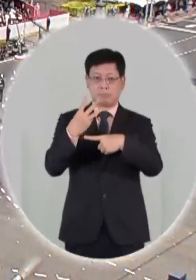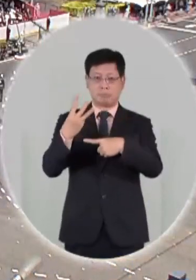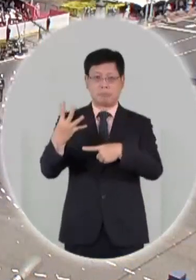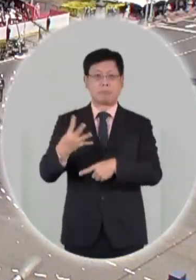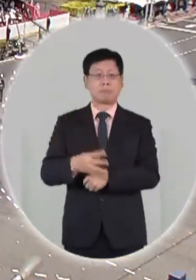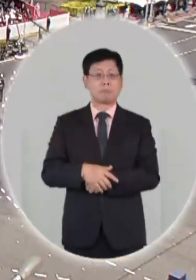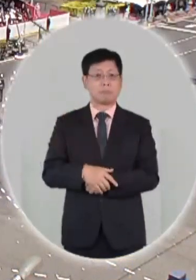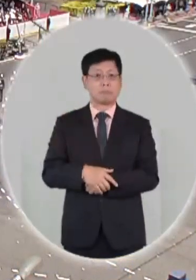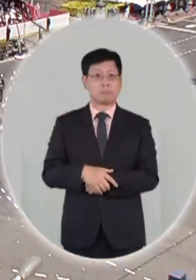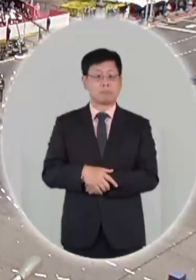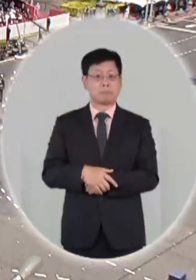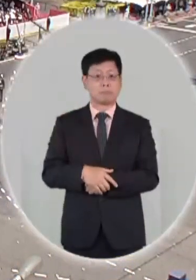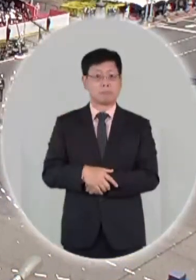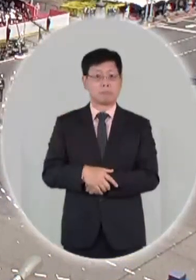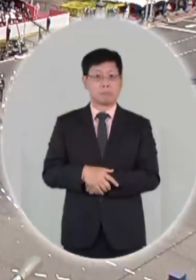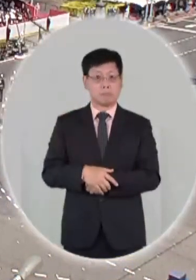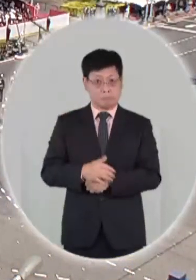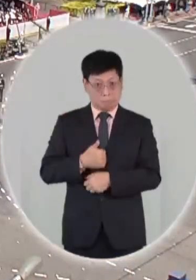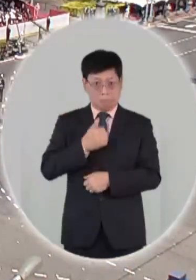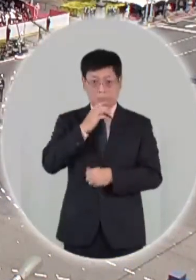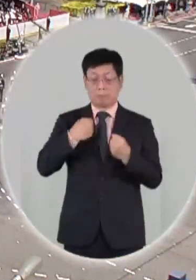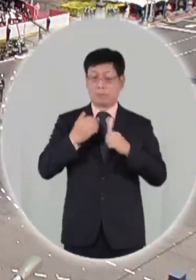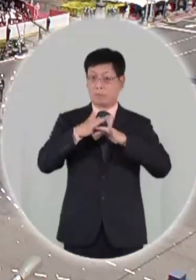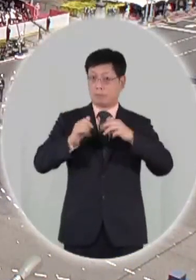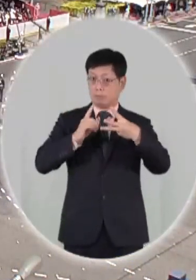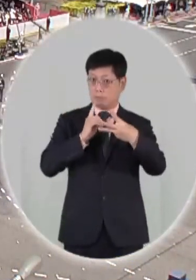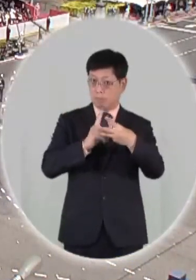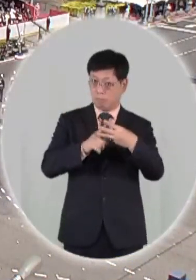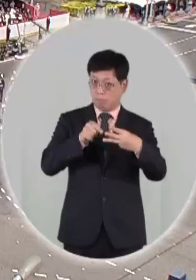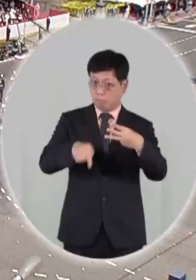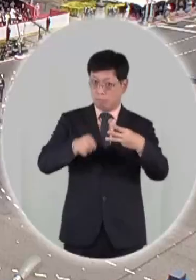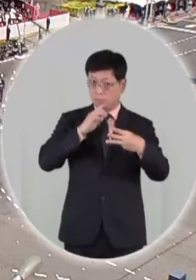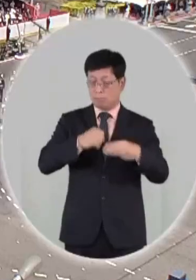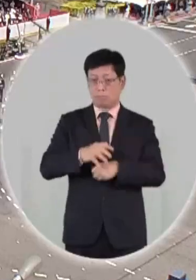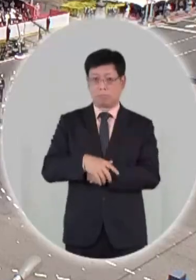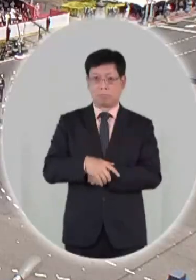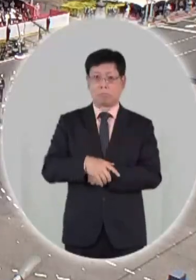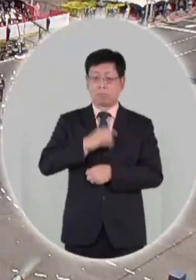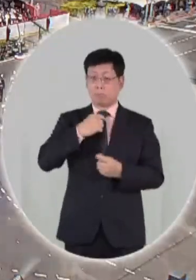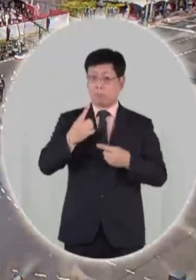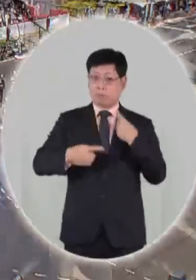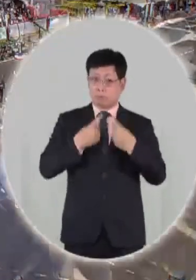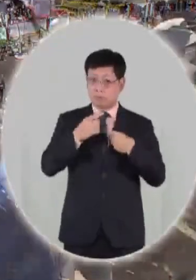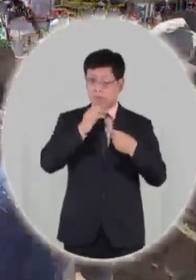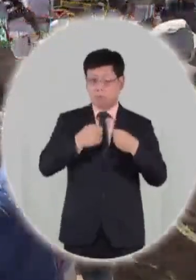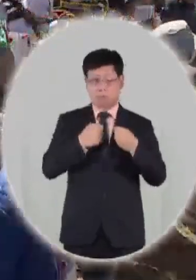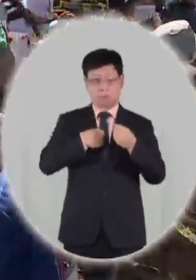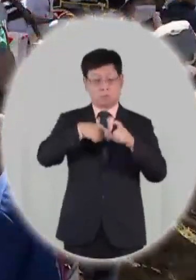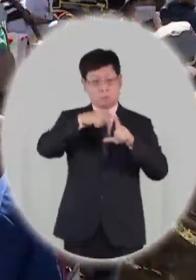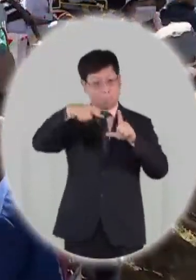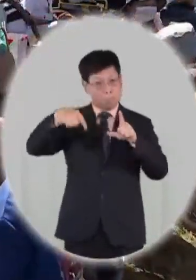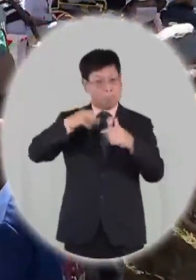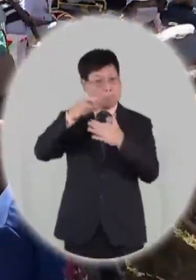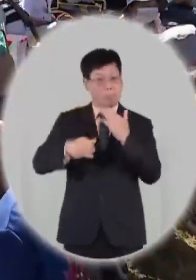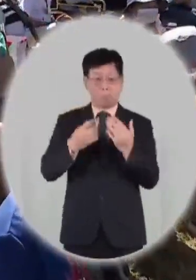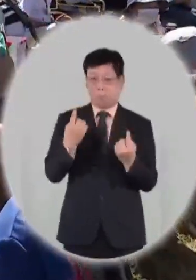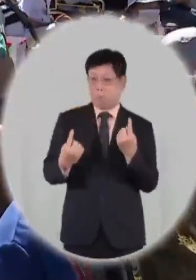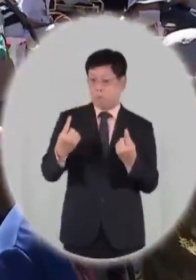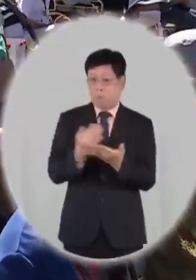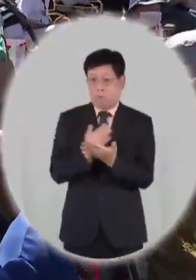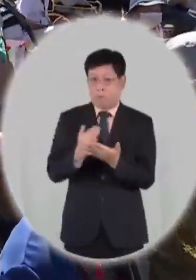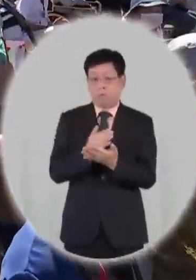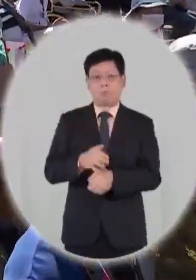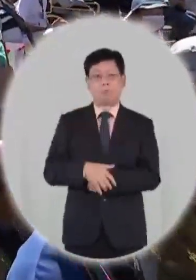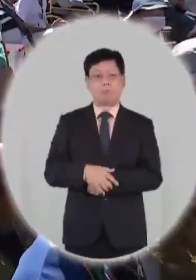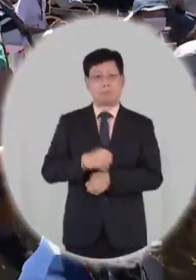8.34%， 在民主指数与自由指数的评比方面，